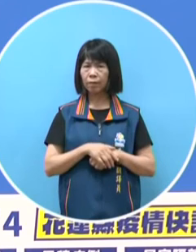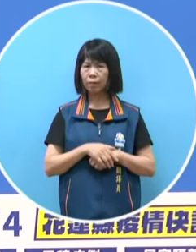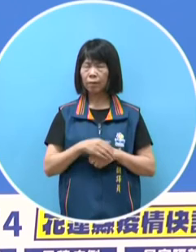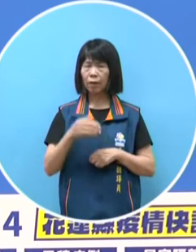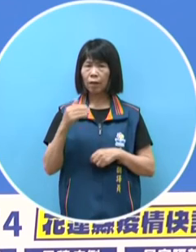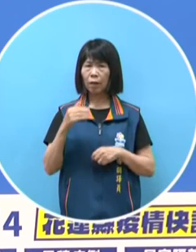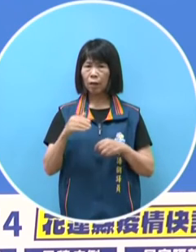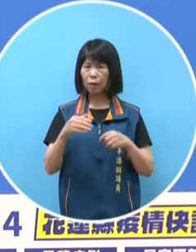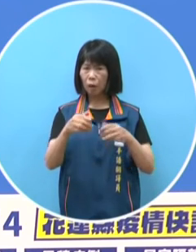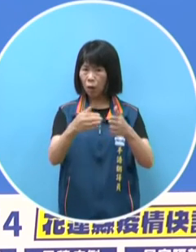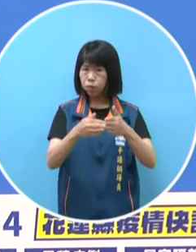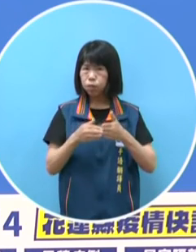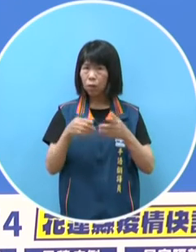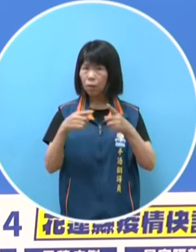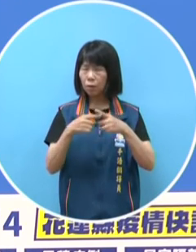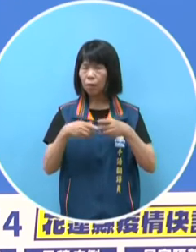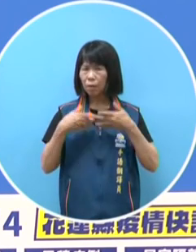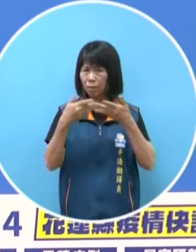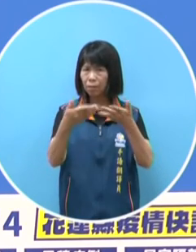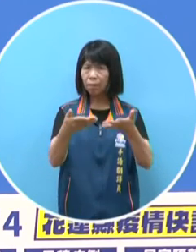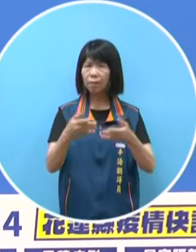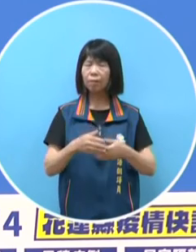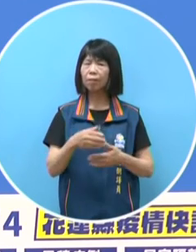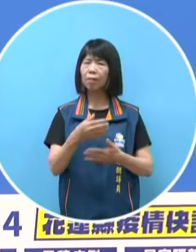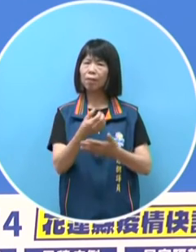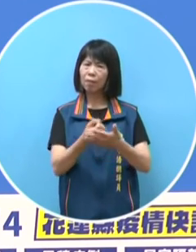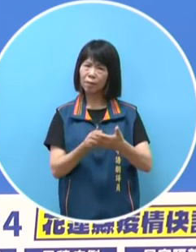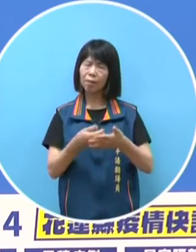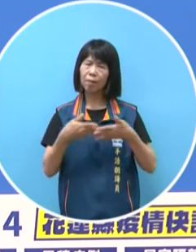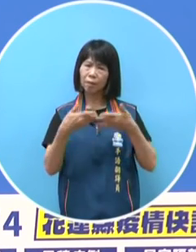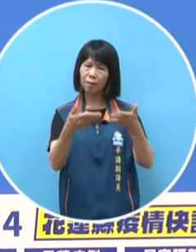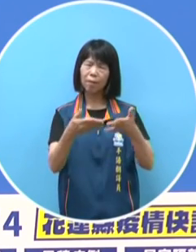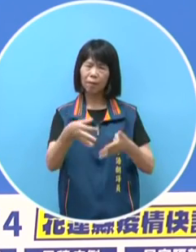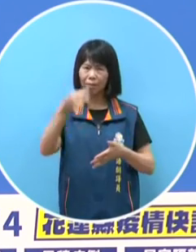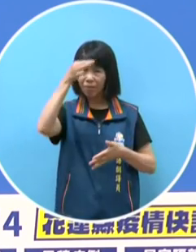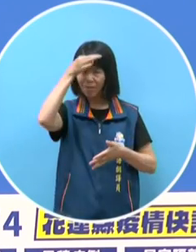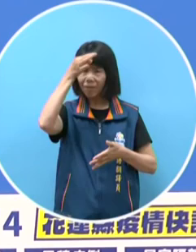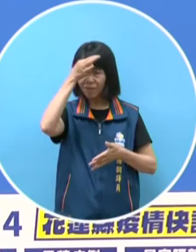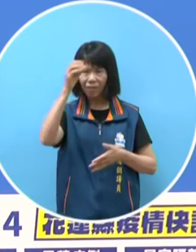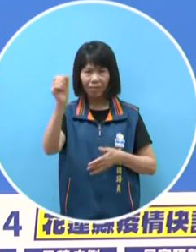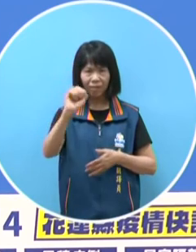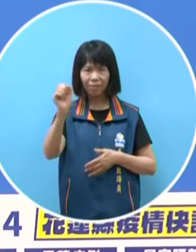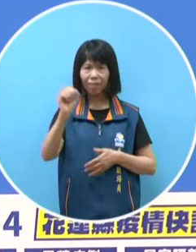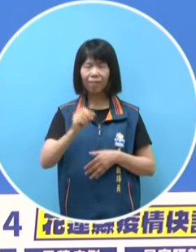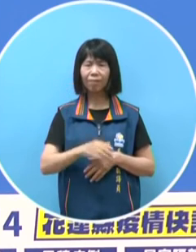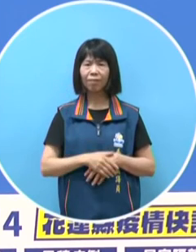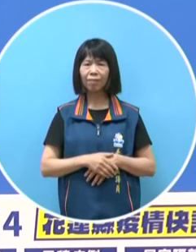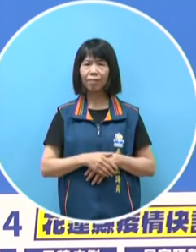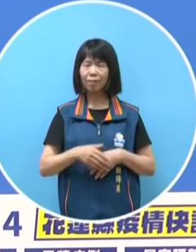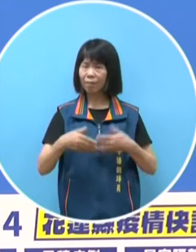留给最需要的人，把我们的资源留给最需要的家人，